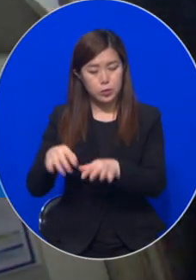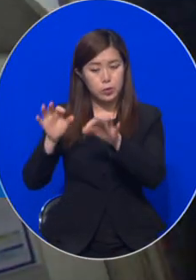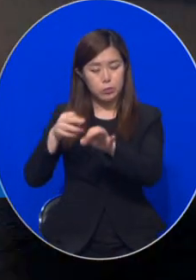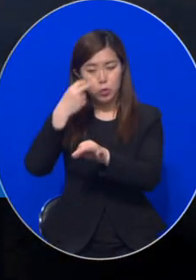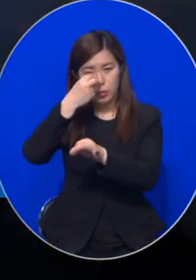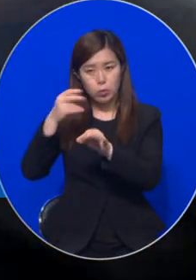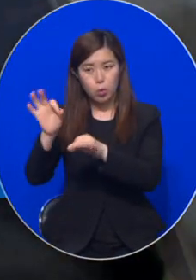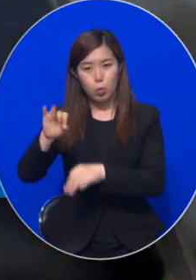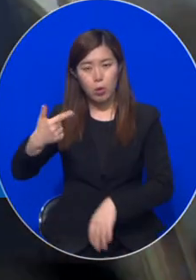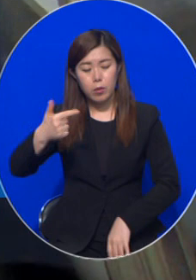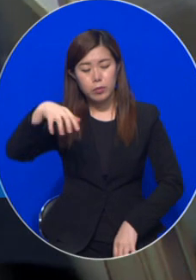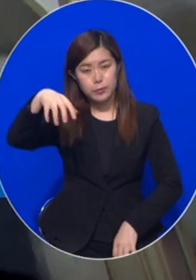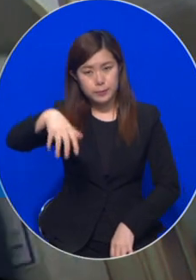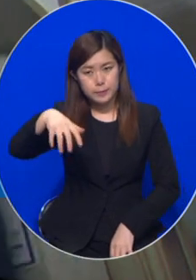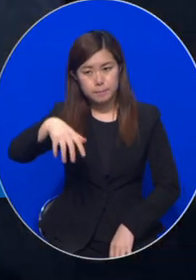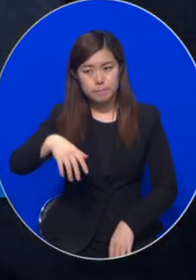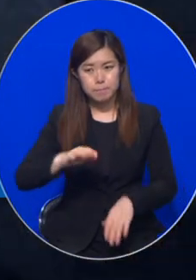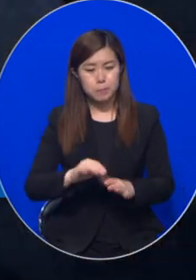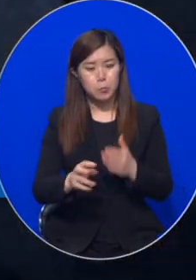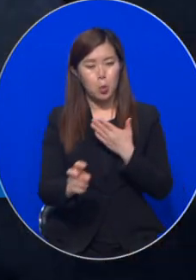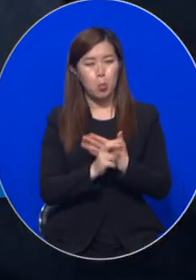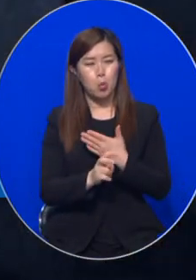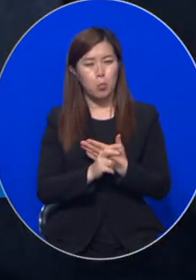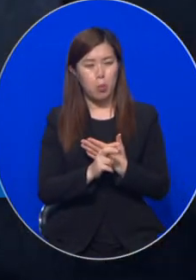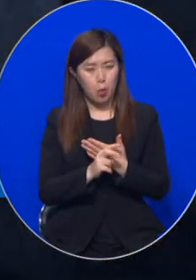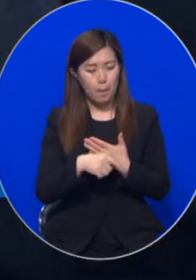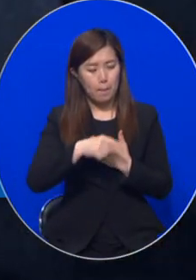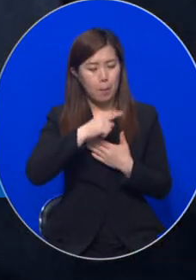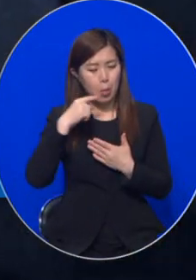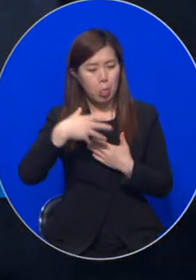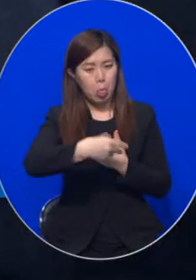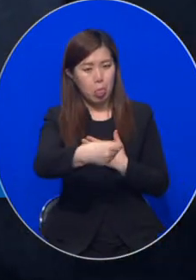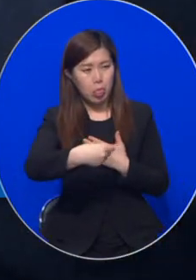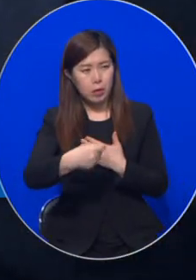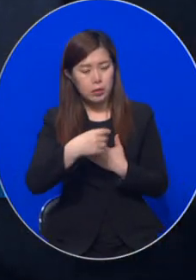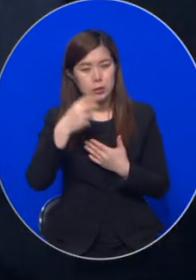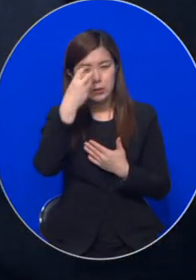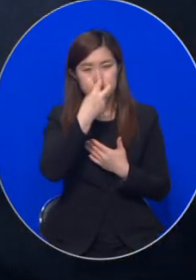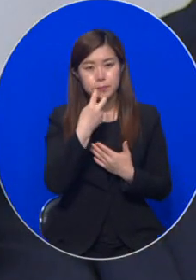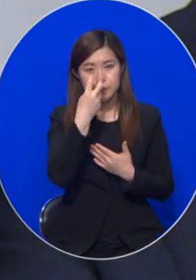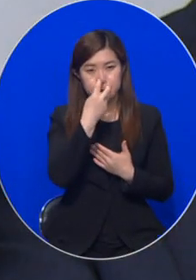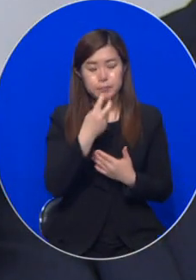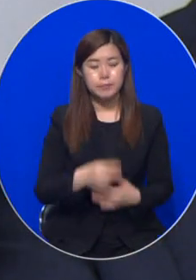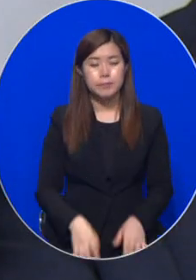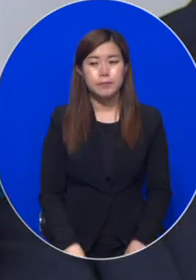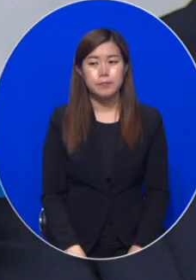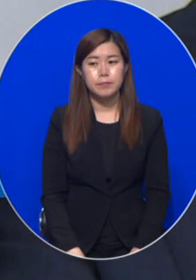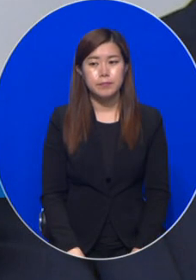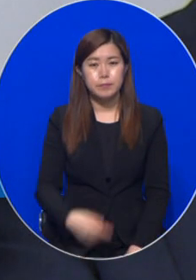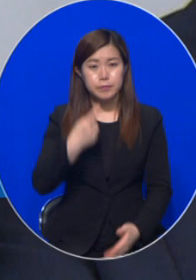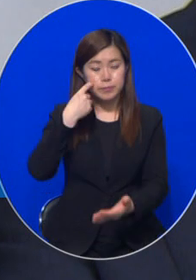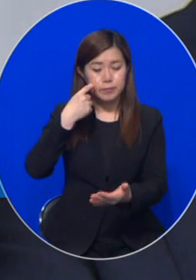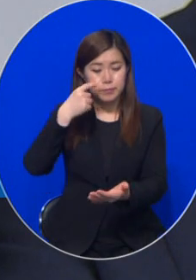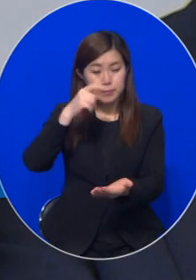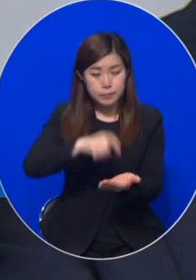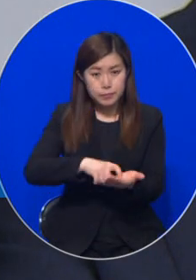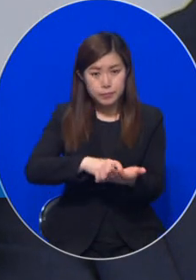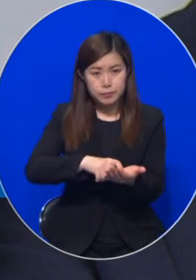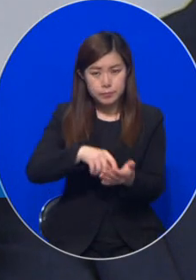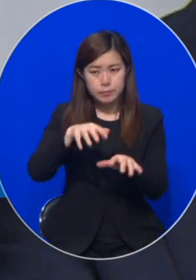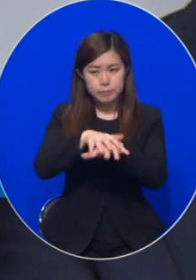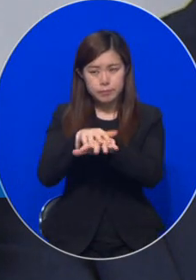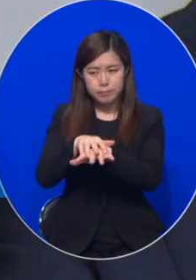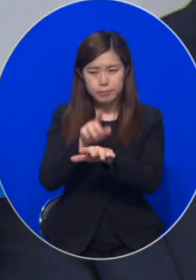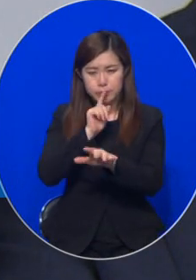금융감독원과 지방자치단체에선 불법 추심 행위 등을 집중적으로 살필 계획입니다. 단속기관 간 신고